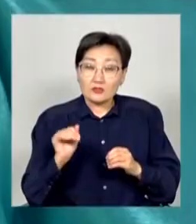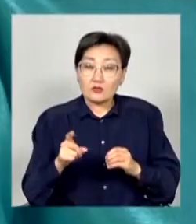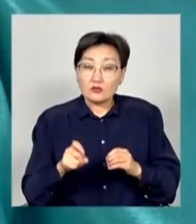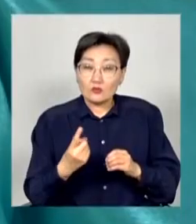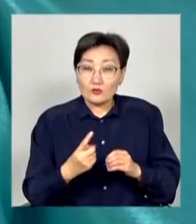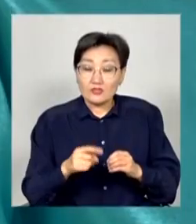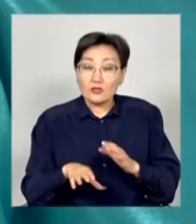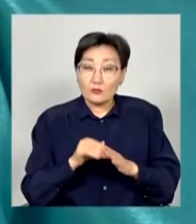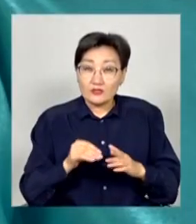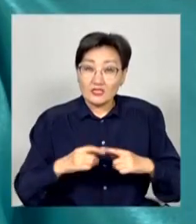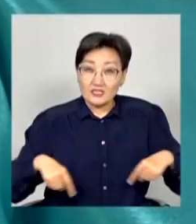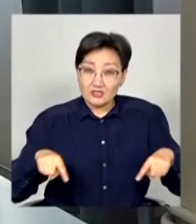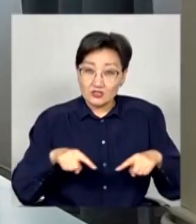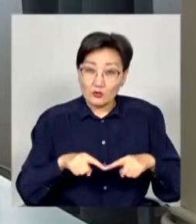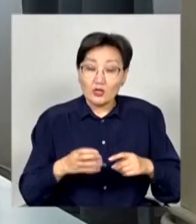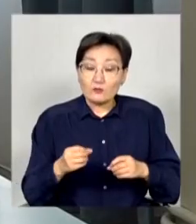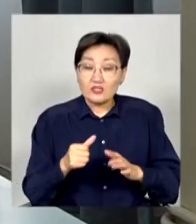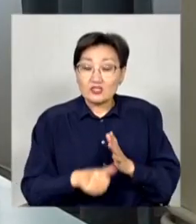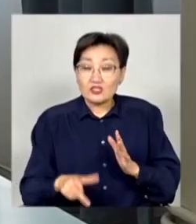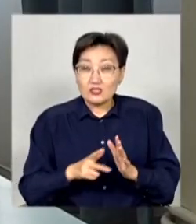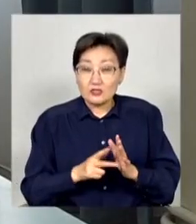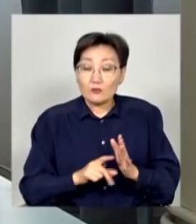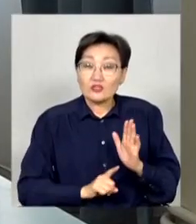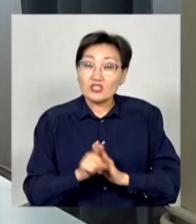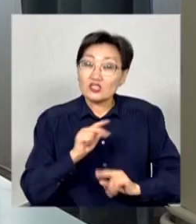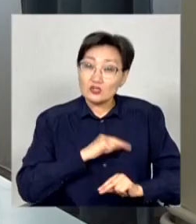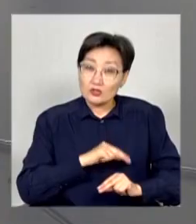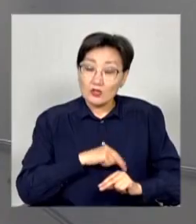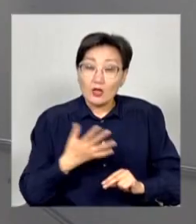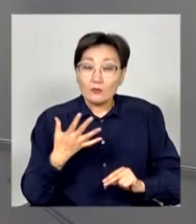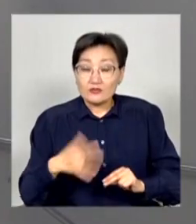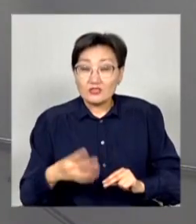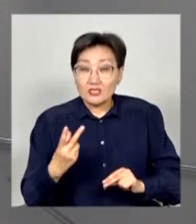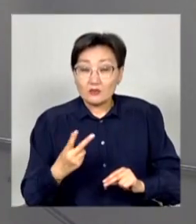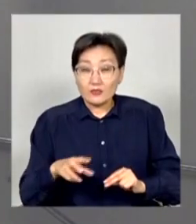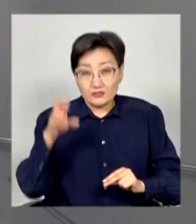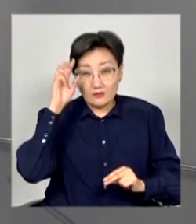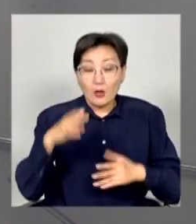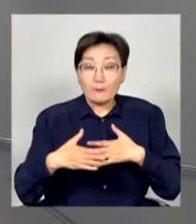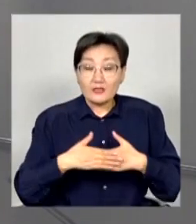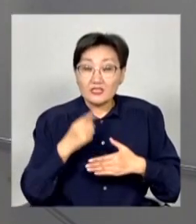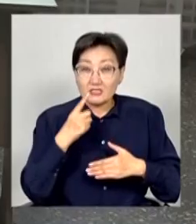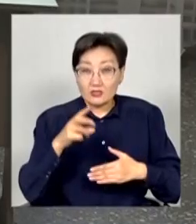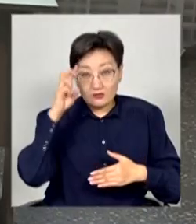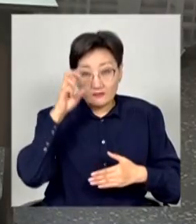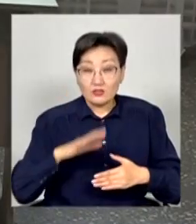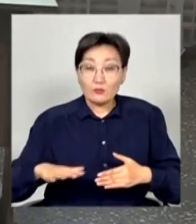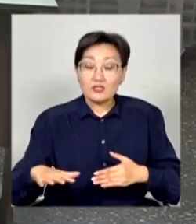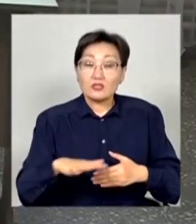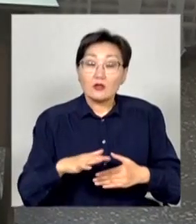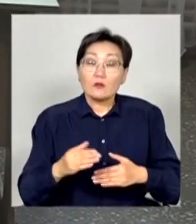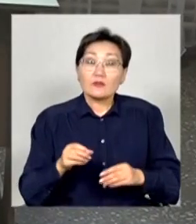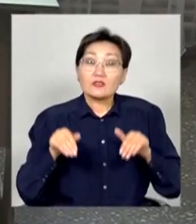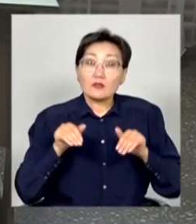10101 участок для голосования. Еще 68 начинает работу в 53 странах ближнего и дальнего зарубежья. По